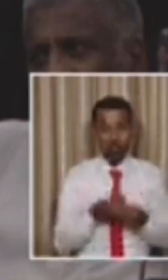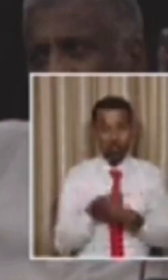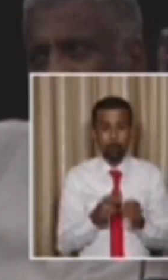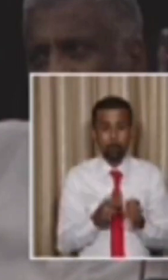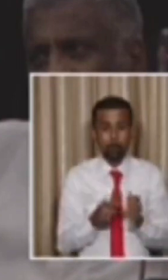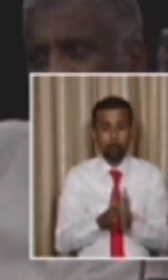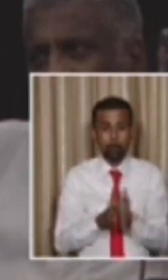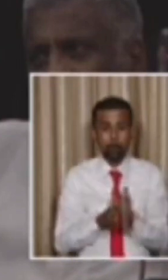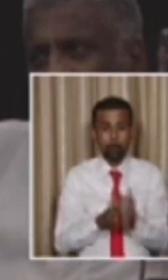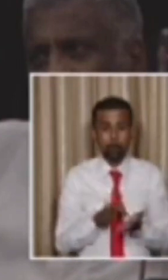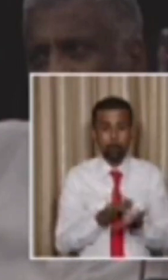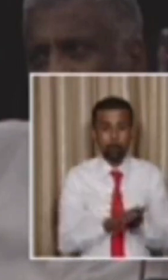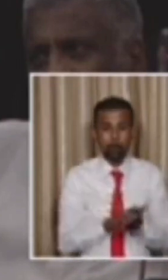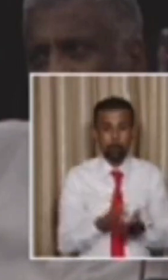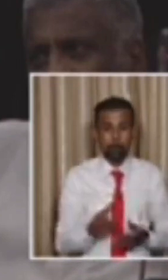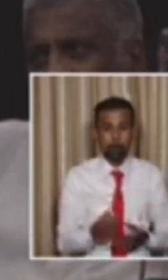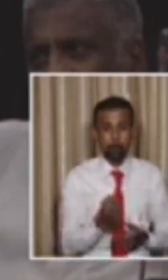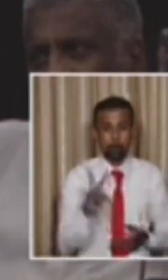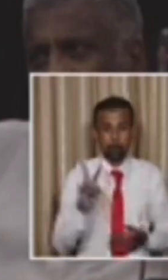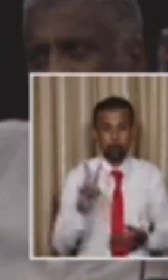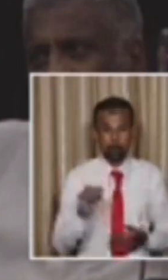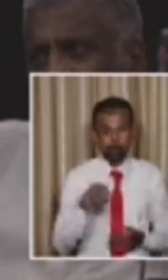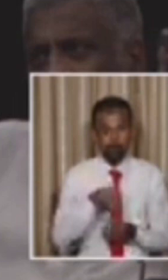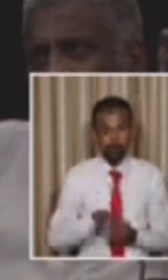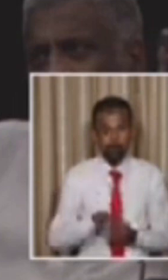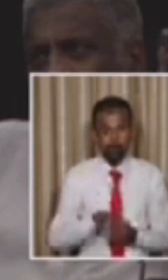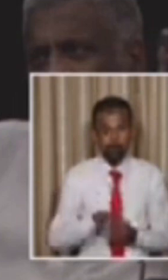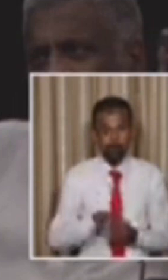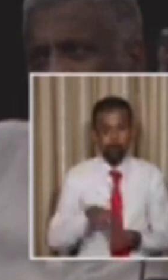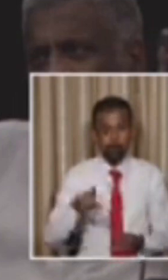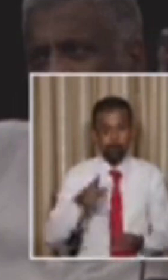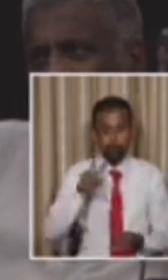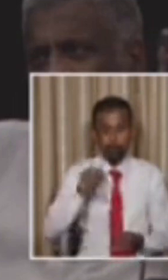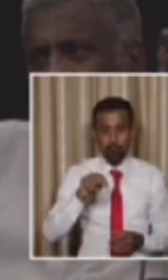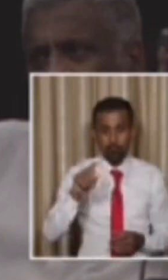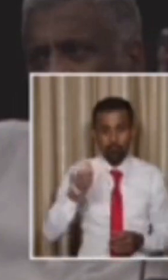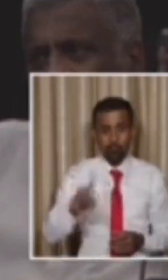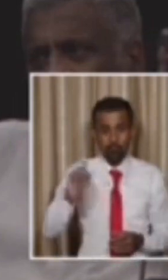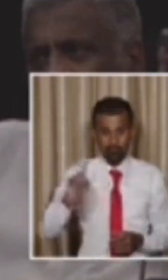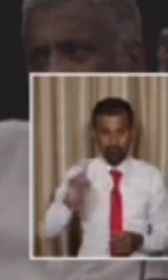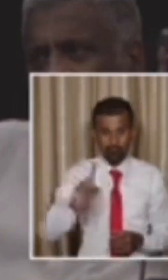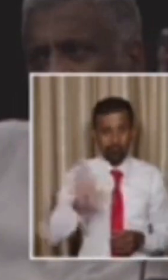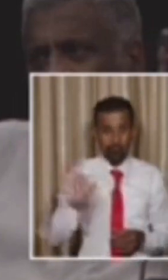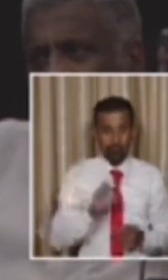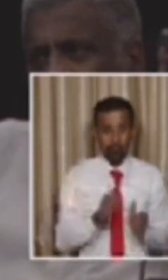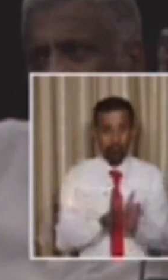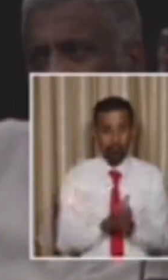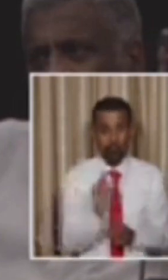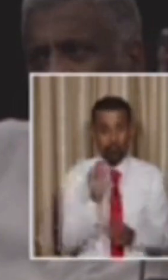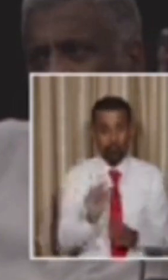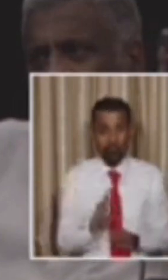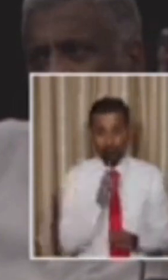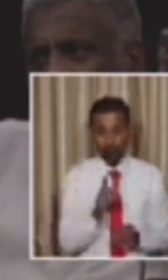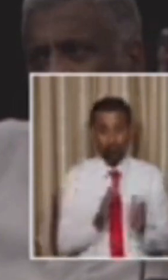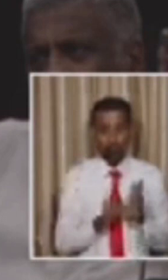තින්නේ ස්ථාවර නියෝග 120 යටතේ. ඒතර ස්ථාවර නියෝග 121 එකේ තේරීම් කාරක ස්වභාව විසින් නම් කරු ලබන